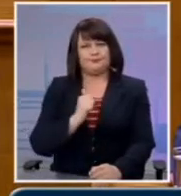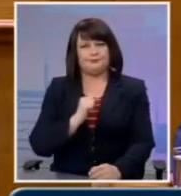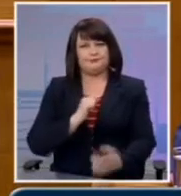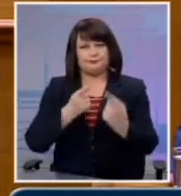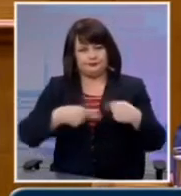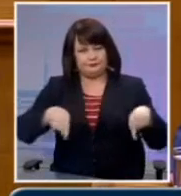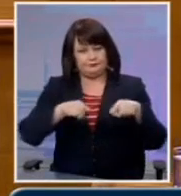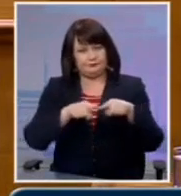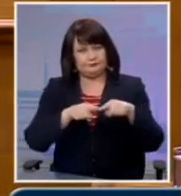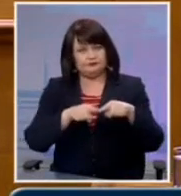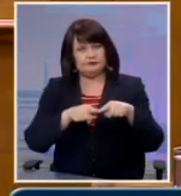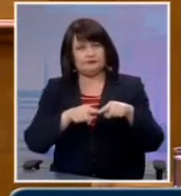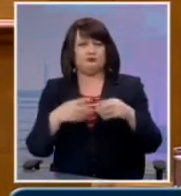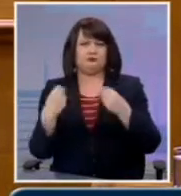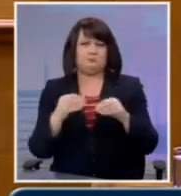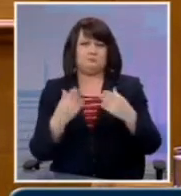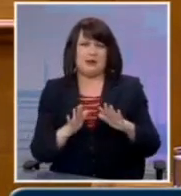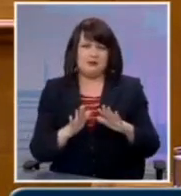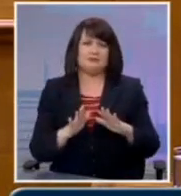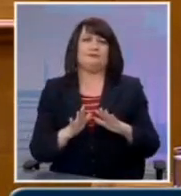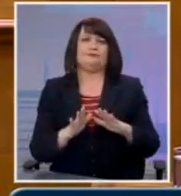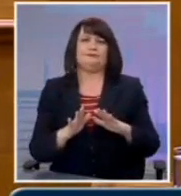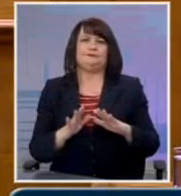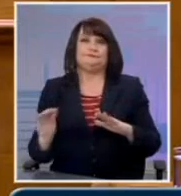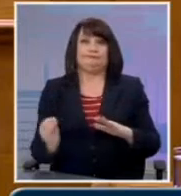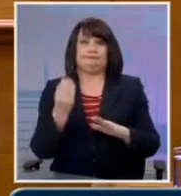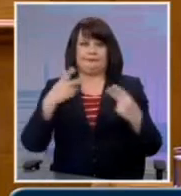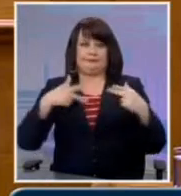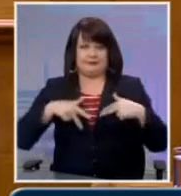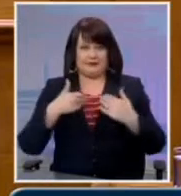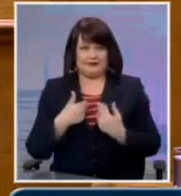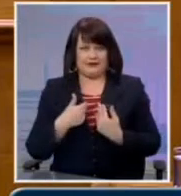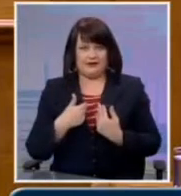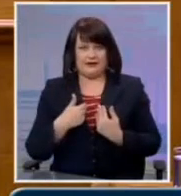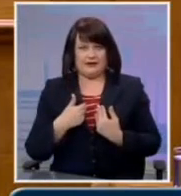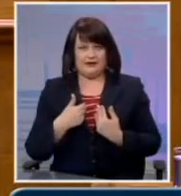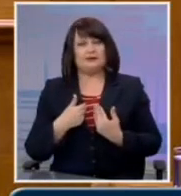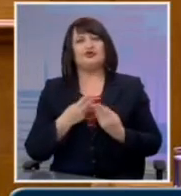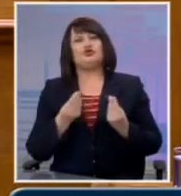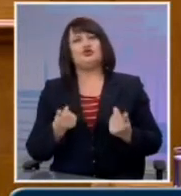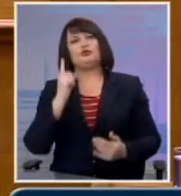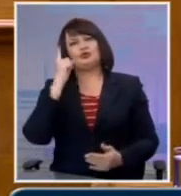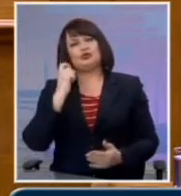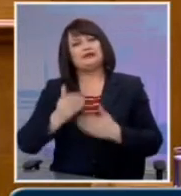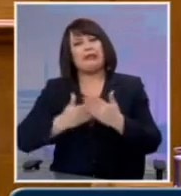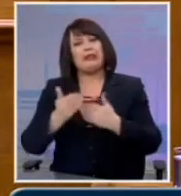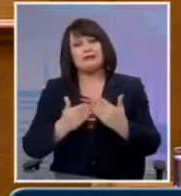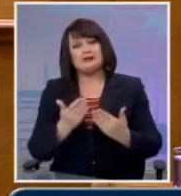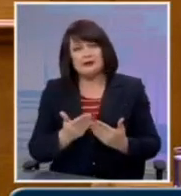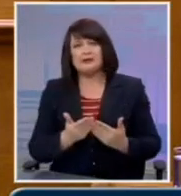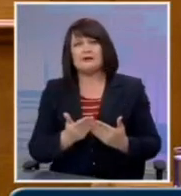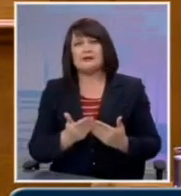λιμανιών που προέκυψε και για τη δικιά μας κυβέρνηση μέσα από τους γνωστούς τρόπους και τις γνωστές διαδικασίες,